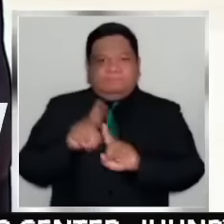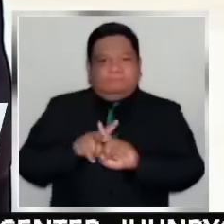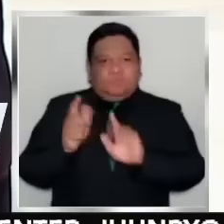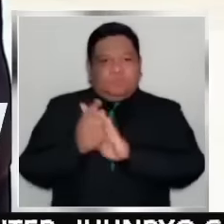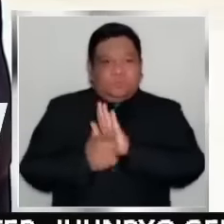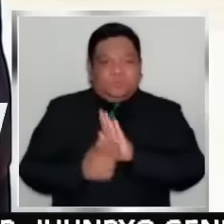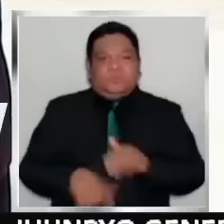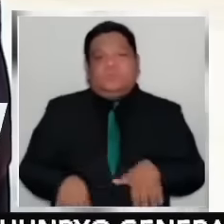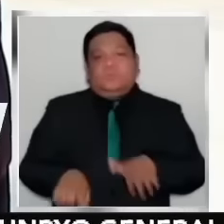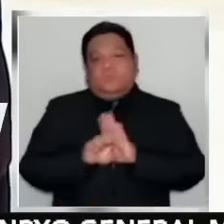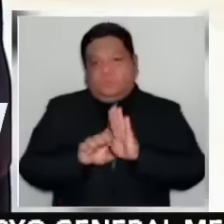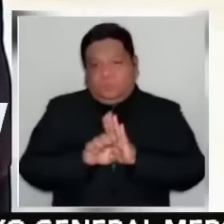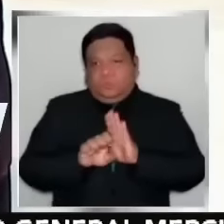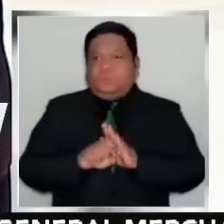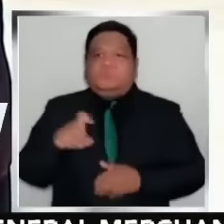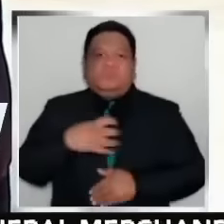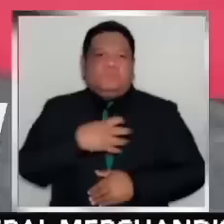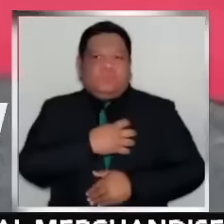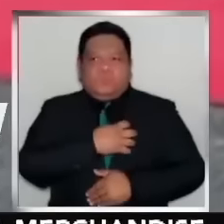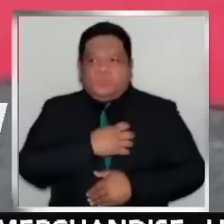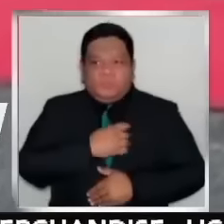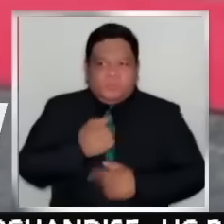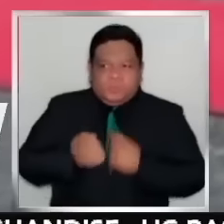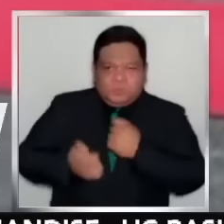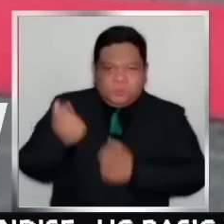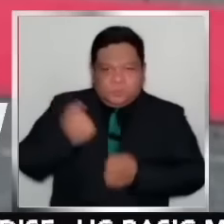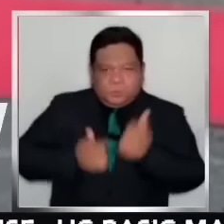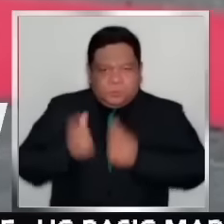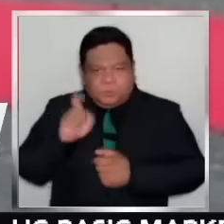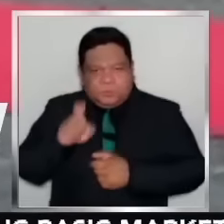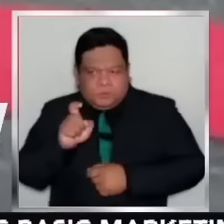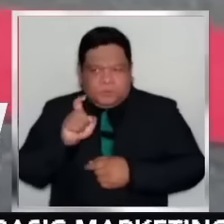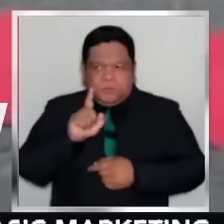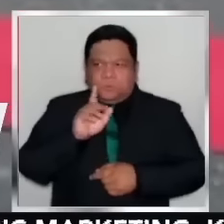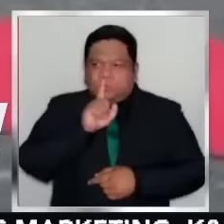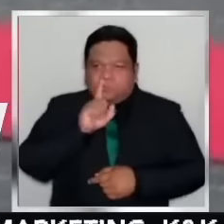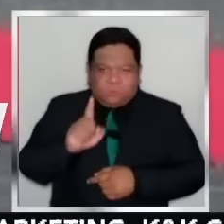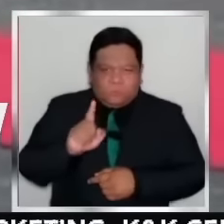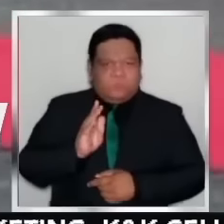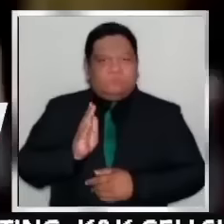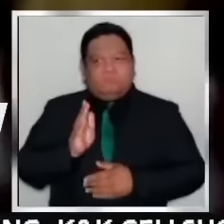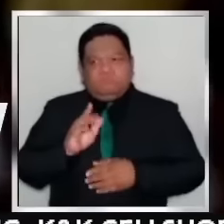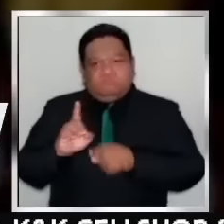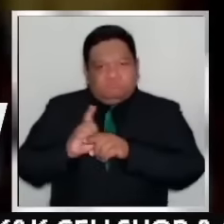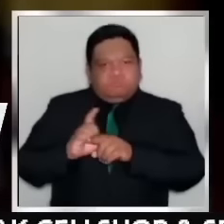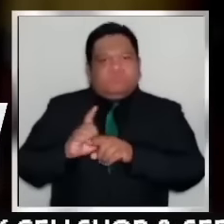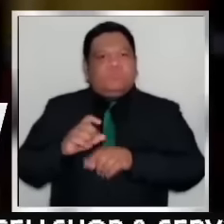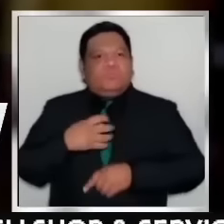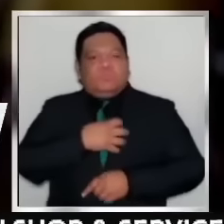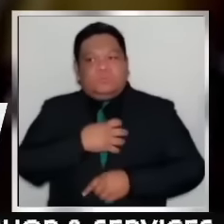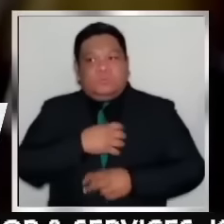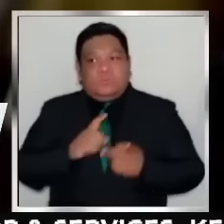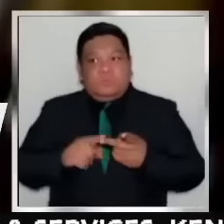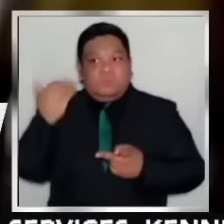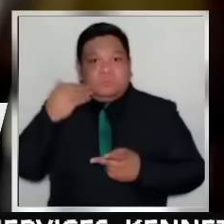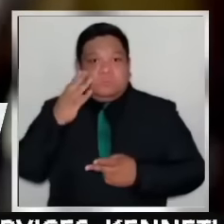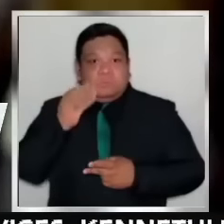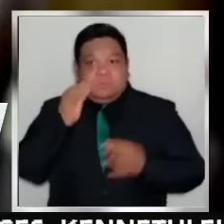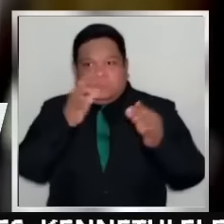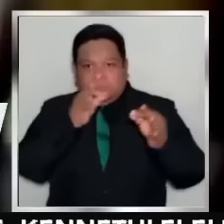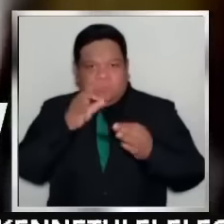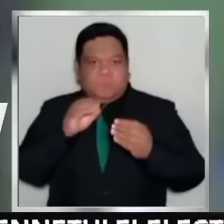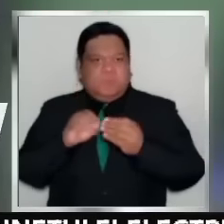mga pulis. Pinatutukan din daw niya ang rehabilitasyon ng mga nalulung na sa droga at mas pinalawig na kampanya